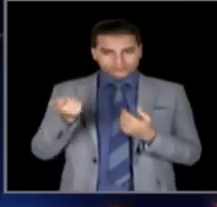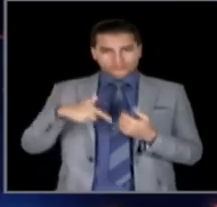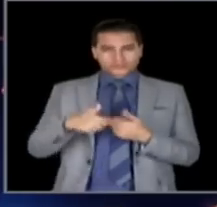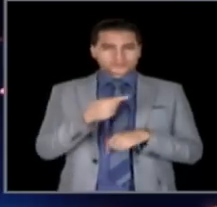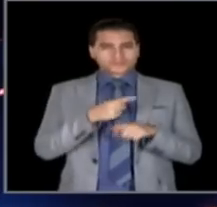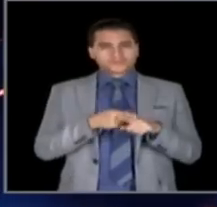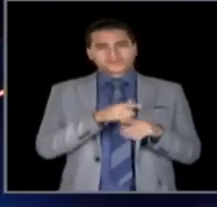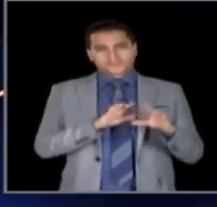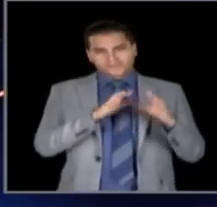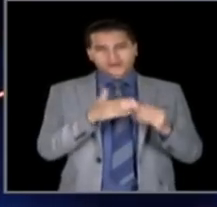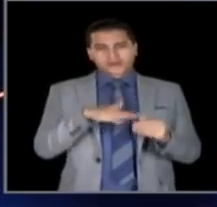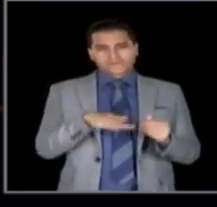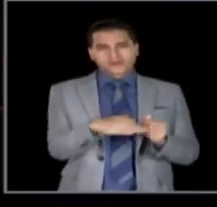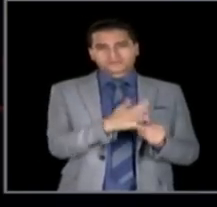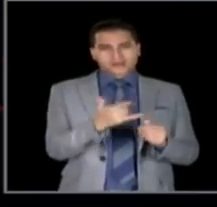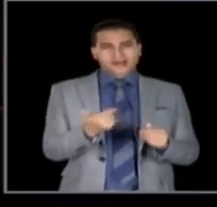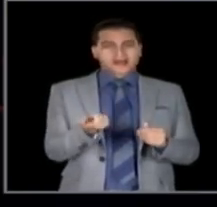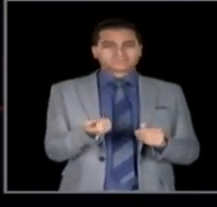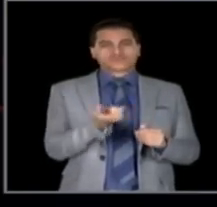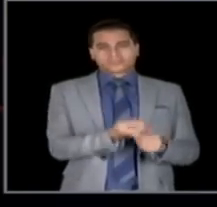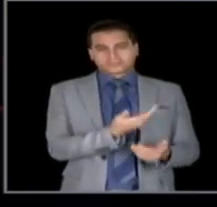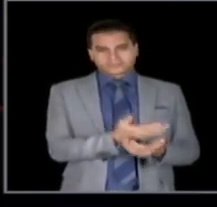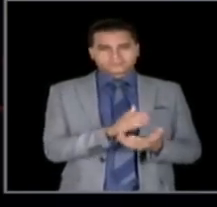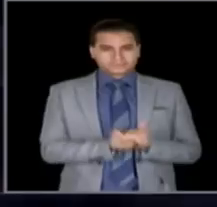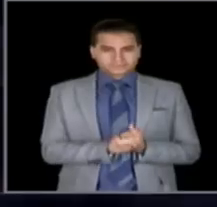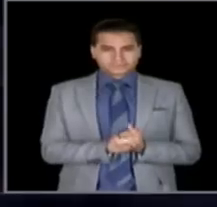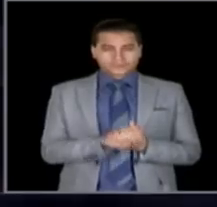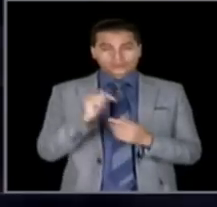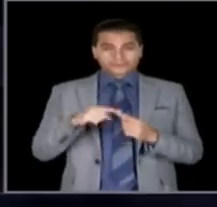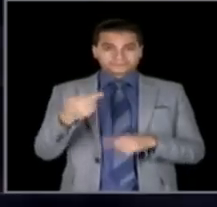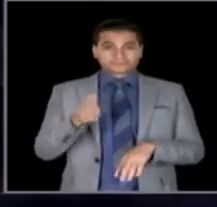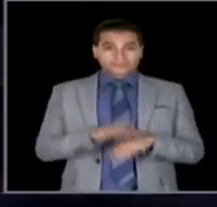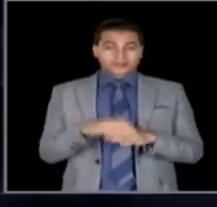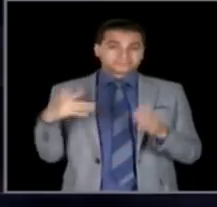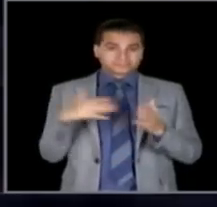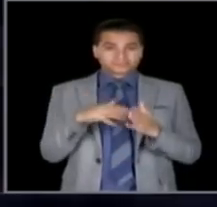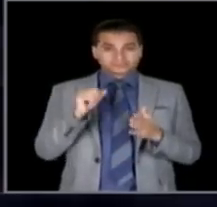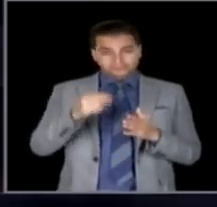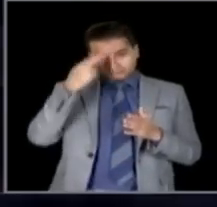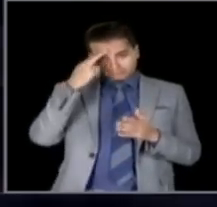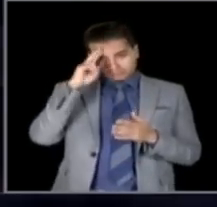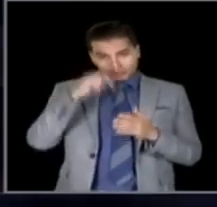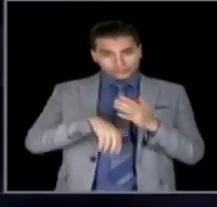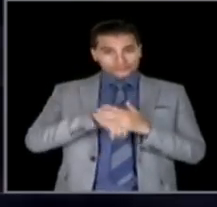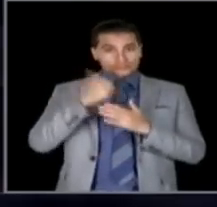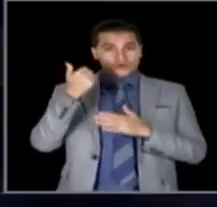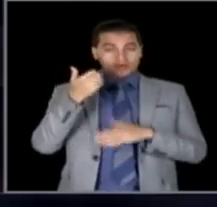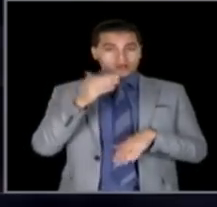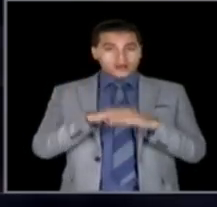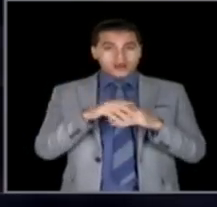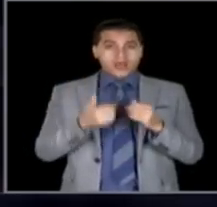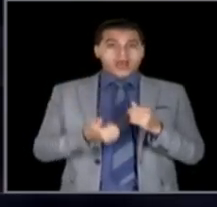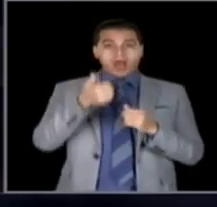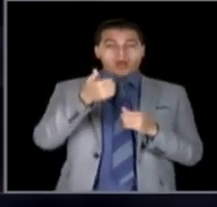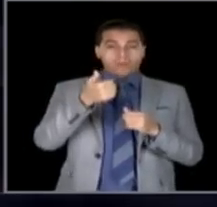65، فريق فايترز 55. ودلوقتي مع آخر فقرة واللي هتحدد مين هيبقى